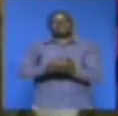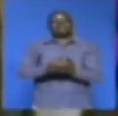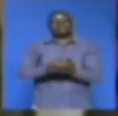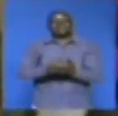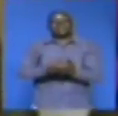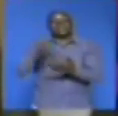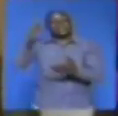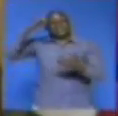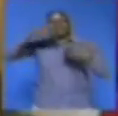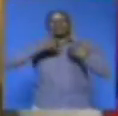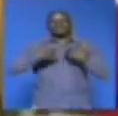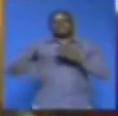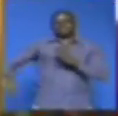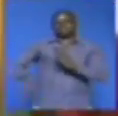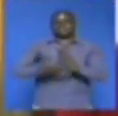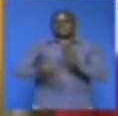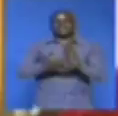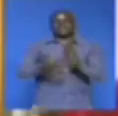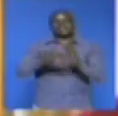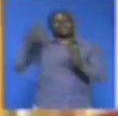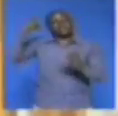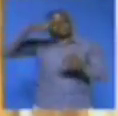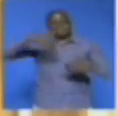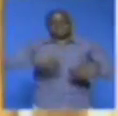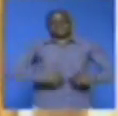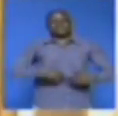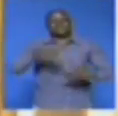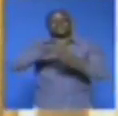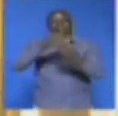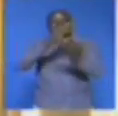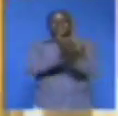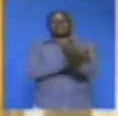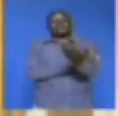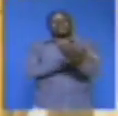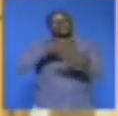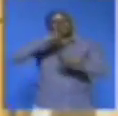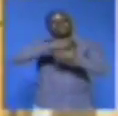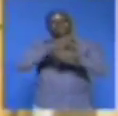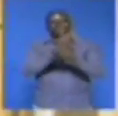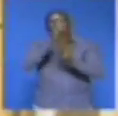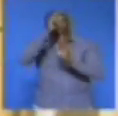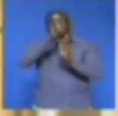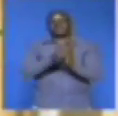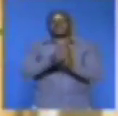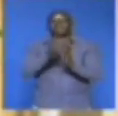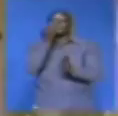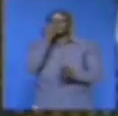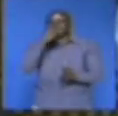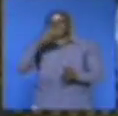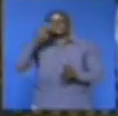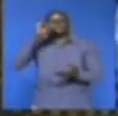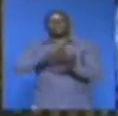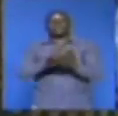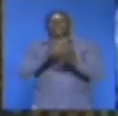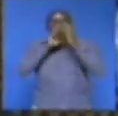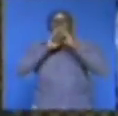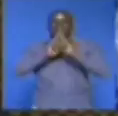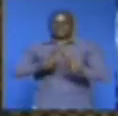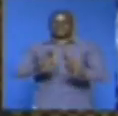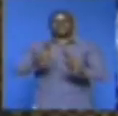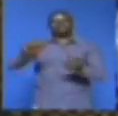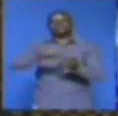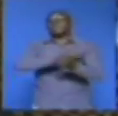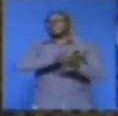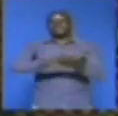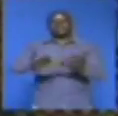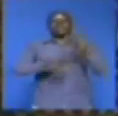L'appropriation des technologies de régénération et d'amélioration de la production du carité sera une réponse à la dégradation de son